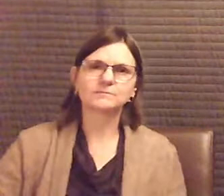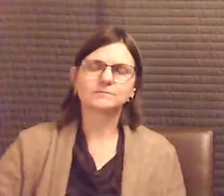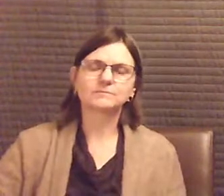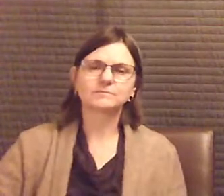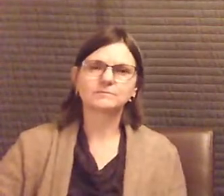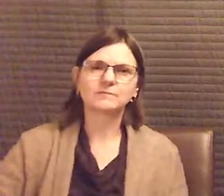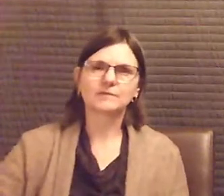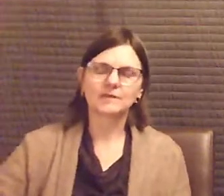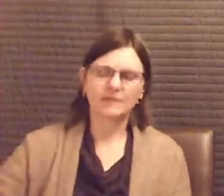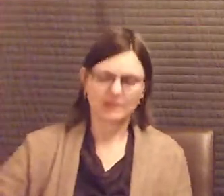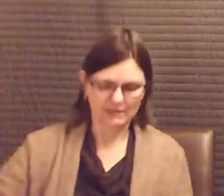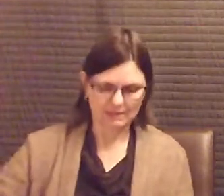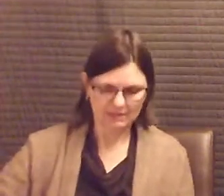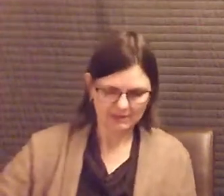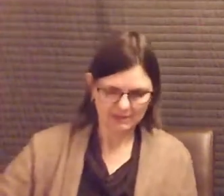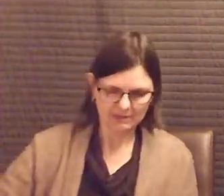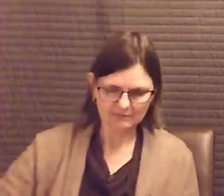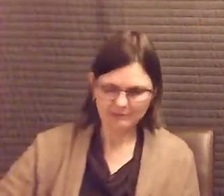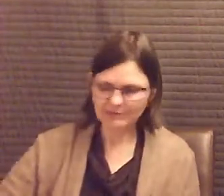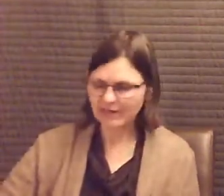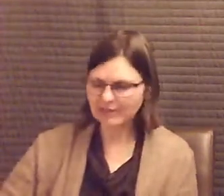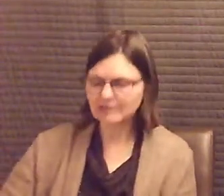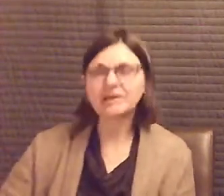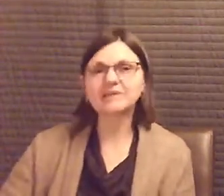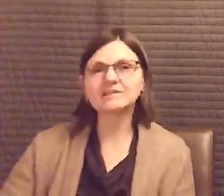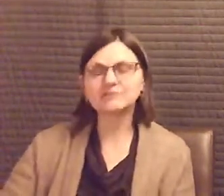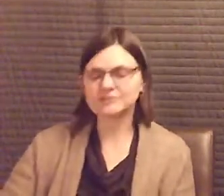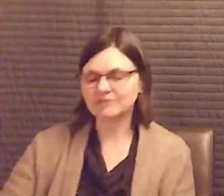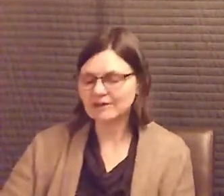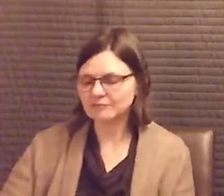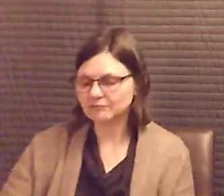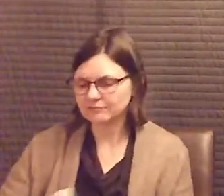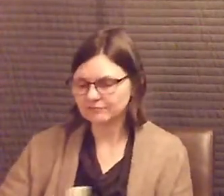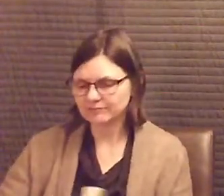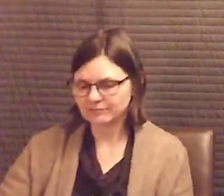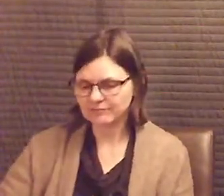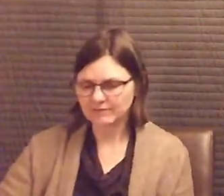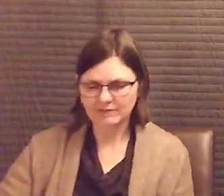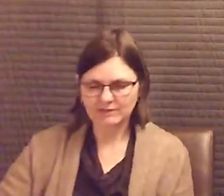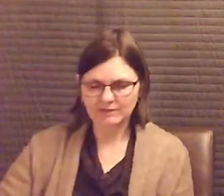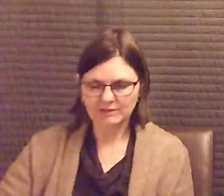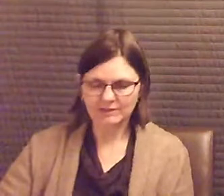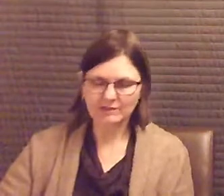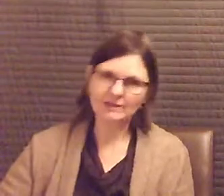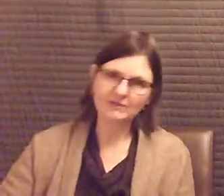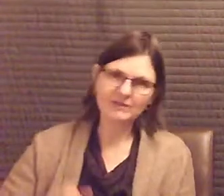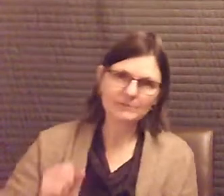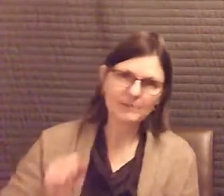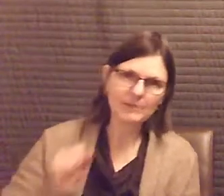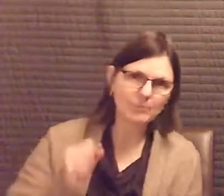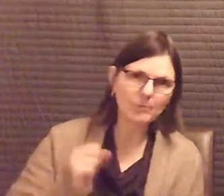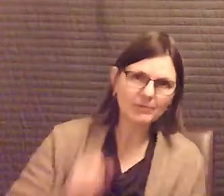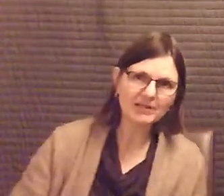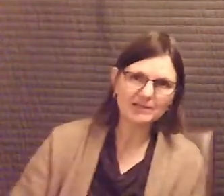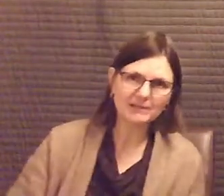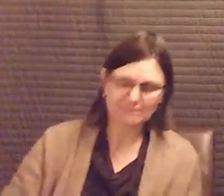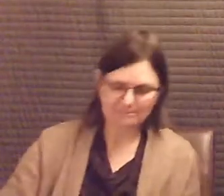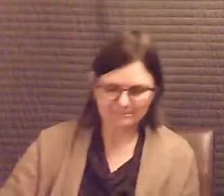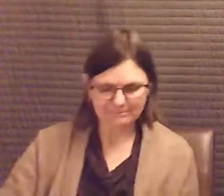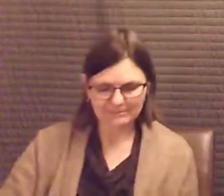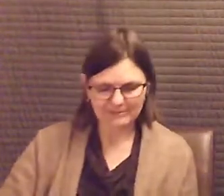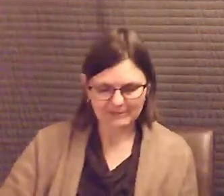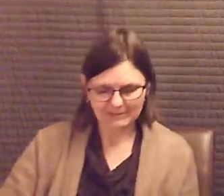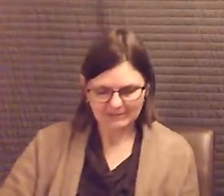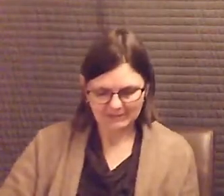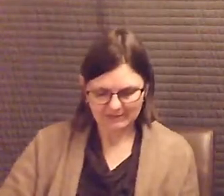wil lukt het hier bruce 3 2 bekeken in bree 3 gestraald en at bam mannelijke ik ga een eer neem bombarderen take